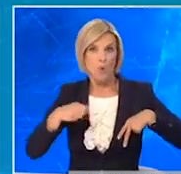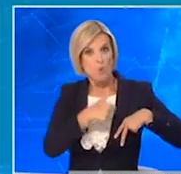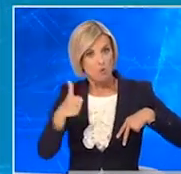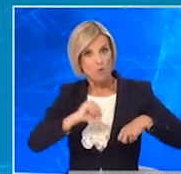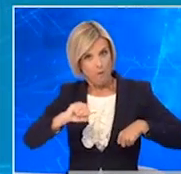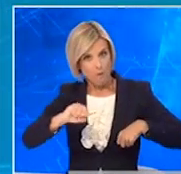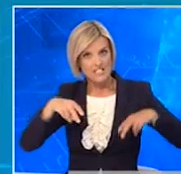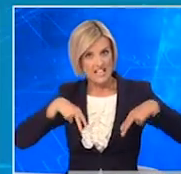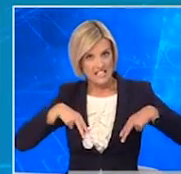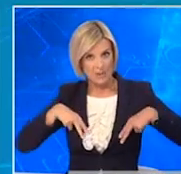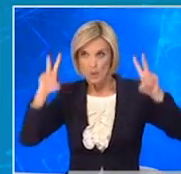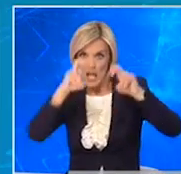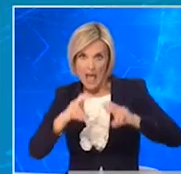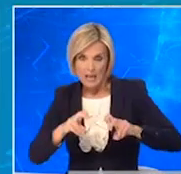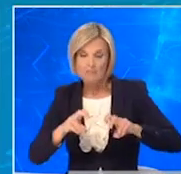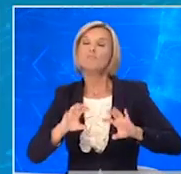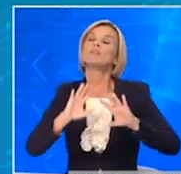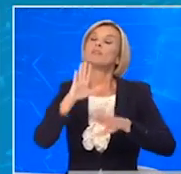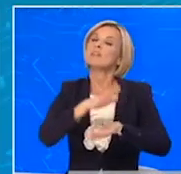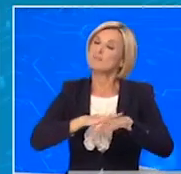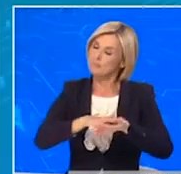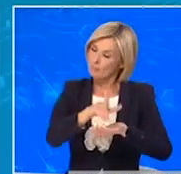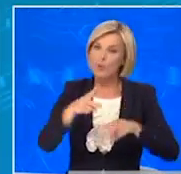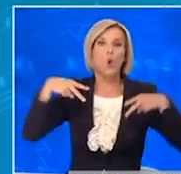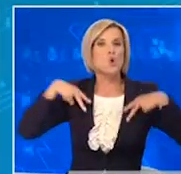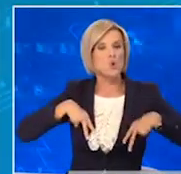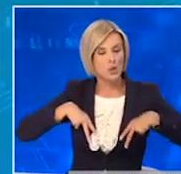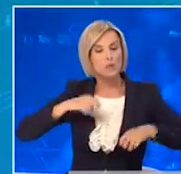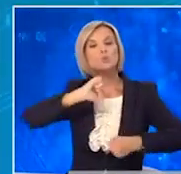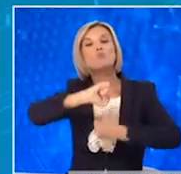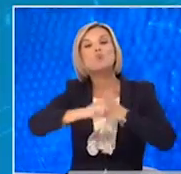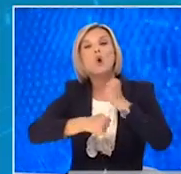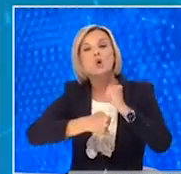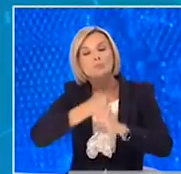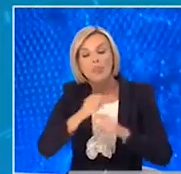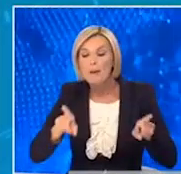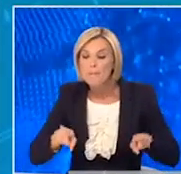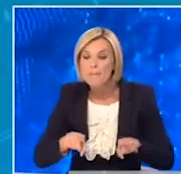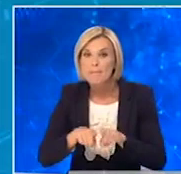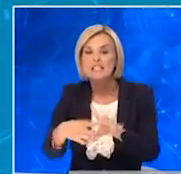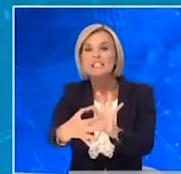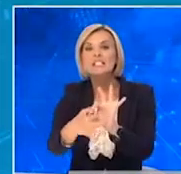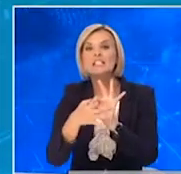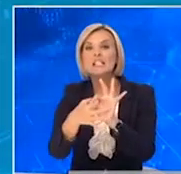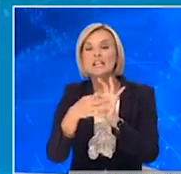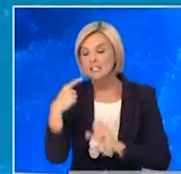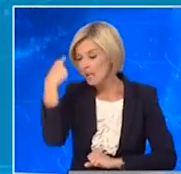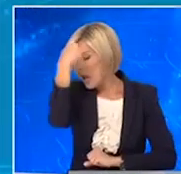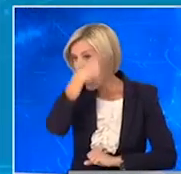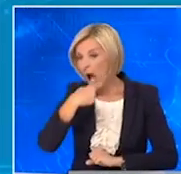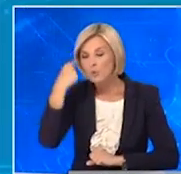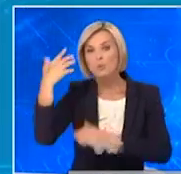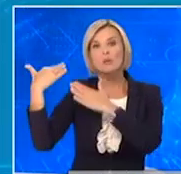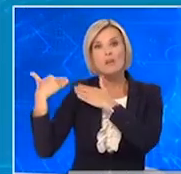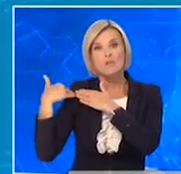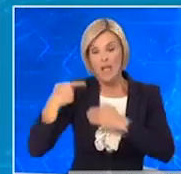Το κράτος προσπαθεί και έχει κάνει τεράστια προσπάθεια. Και θα το ξαναπώ, έχει να κάνει με την ατομική μας ευθύνη. Το αν θέλουμε να